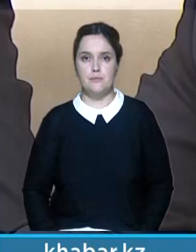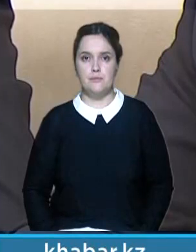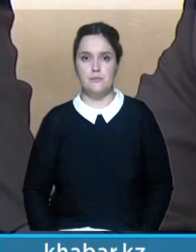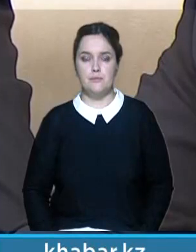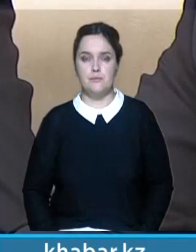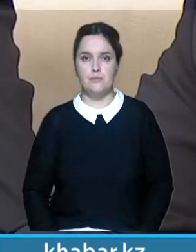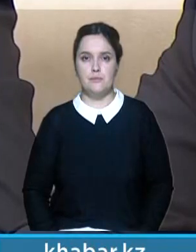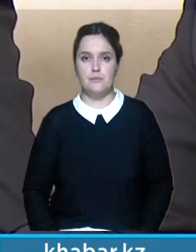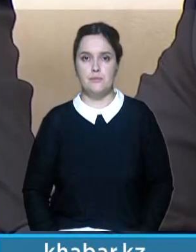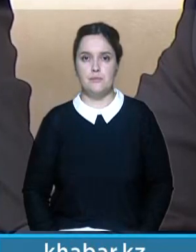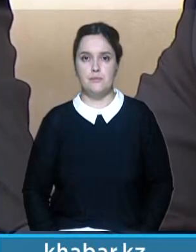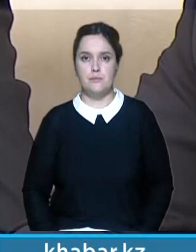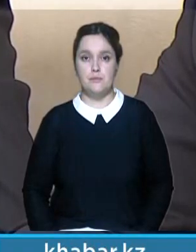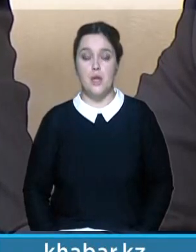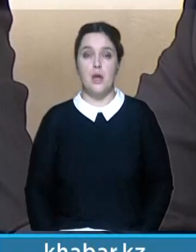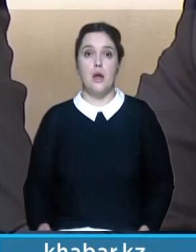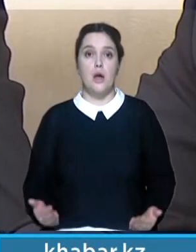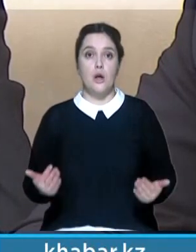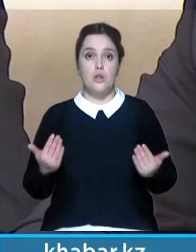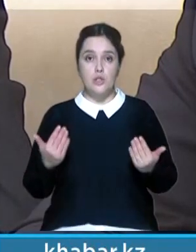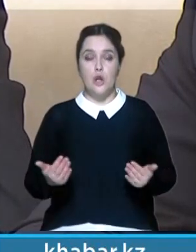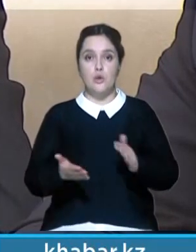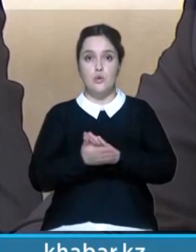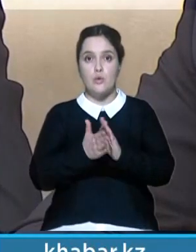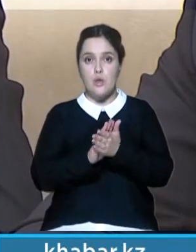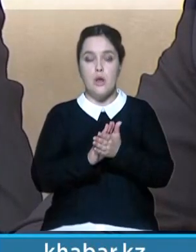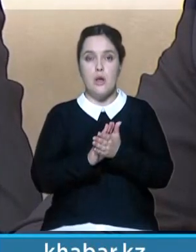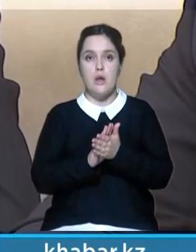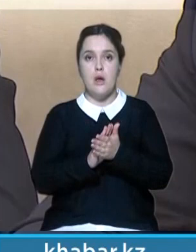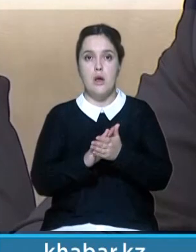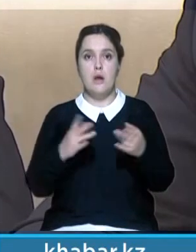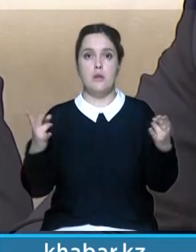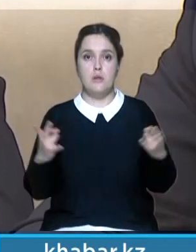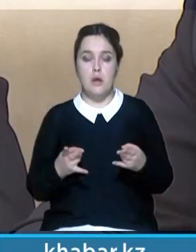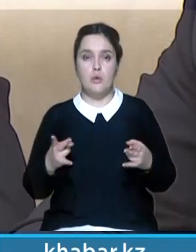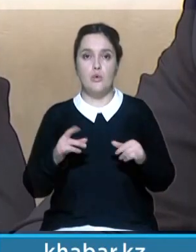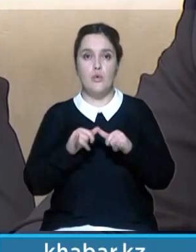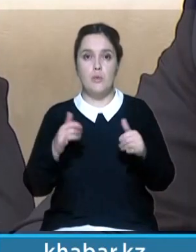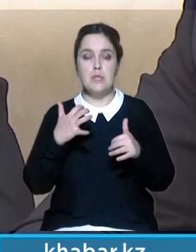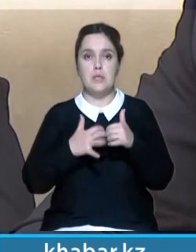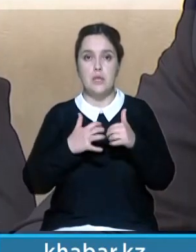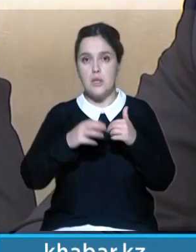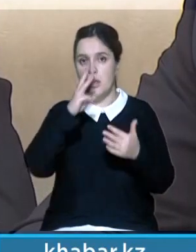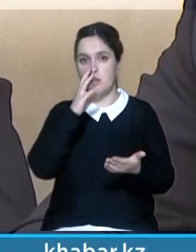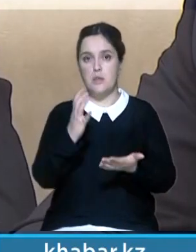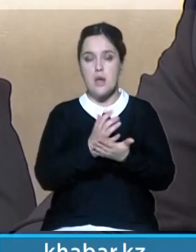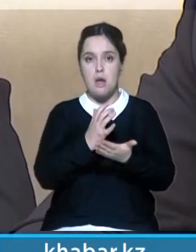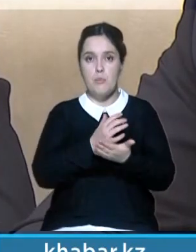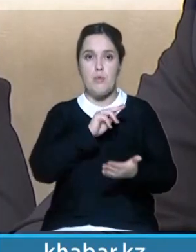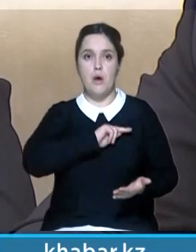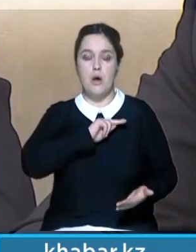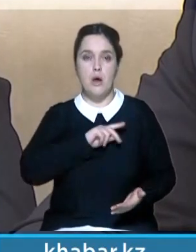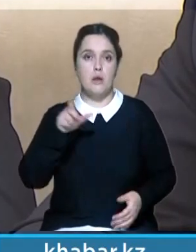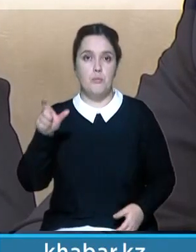Принимая во внимание сложившуюся ситуацию, считаем необходимым: первое, при увеличении размера средней зарплаты работника такой же